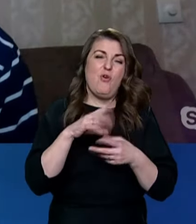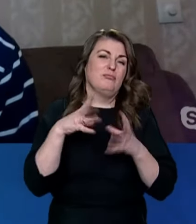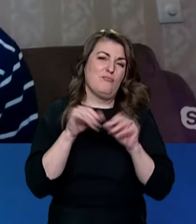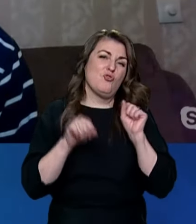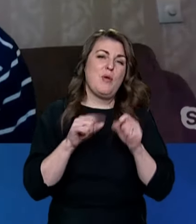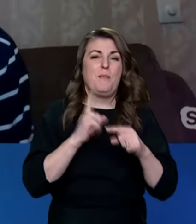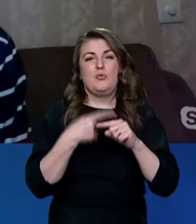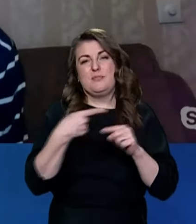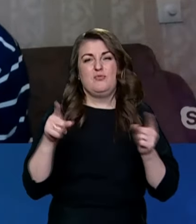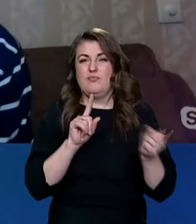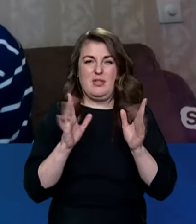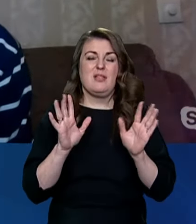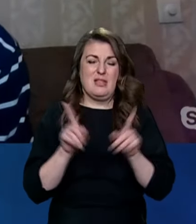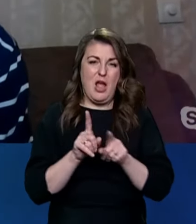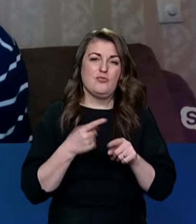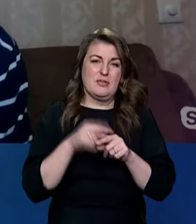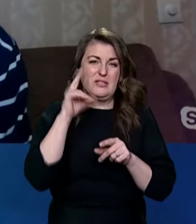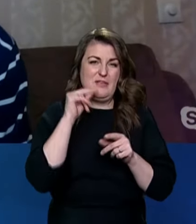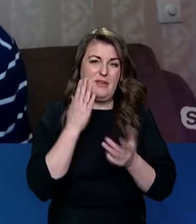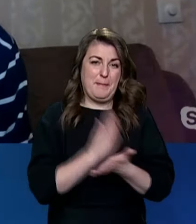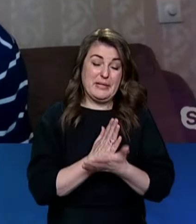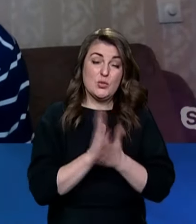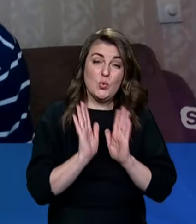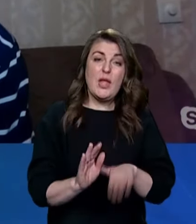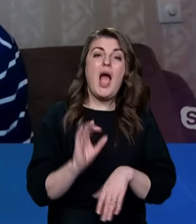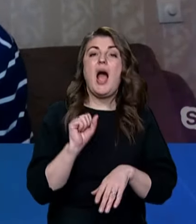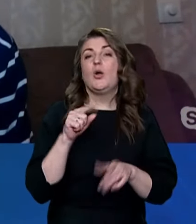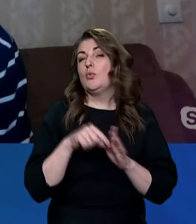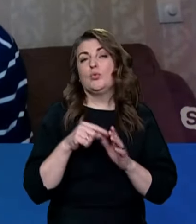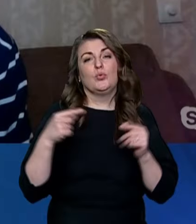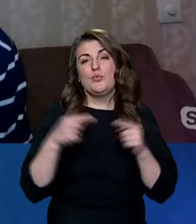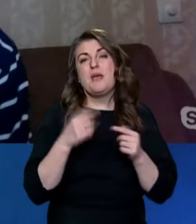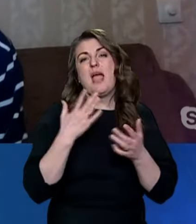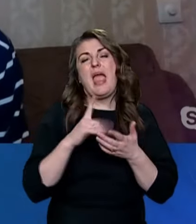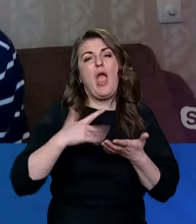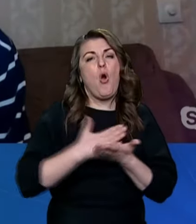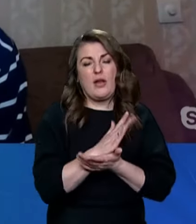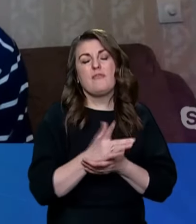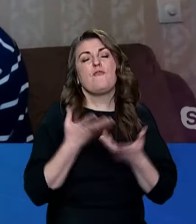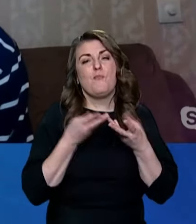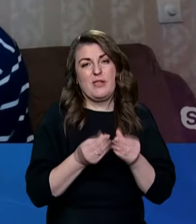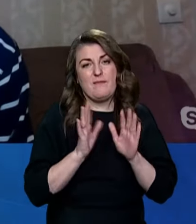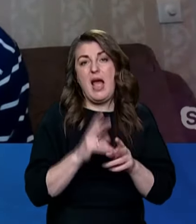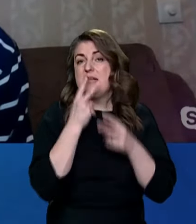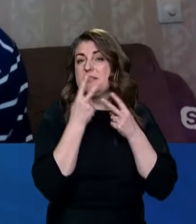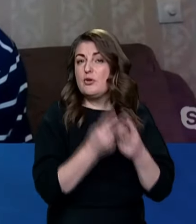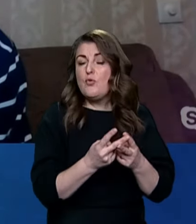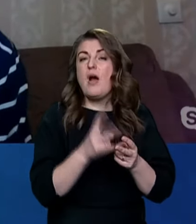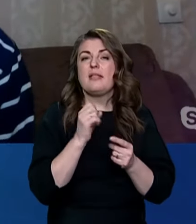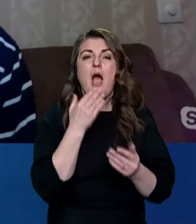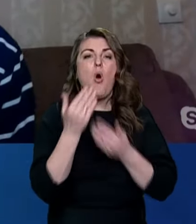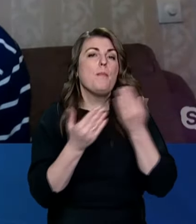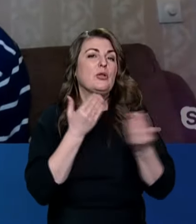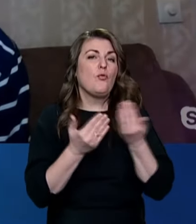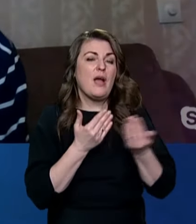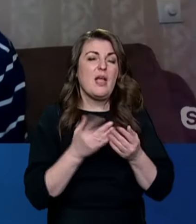що плюс-мінус також вже ця цифра присутня. Тобто тут, безумовно, географія впливає. І, до речі, зверніть увагу на